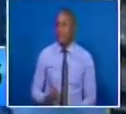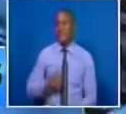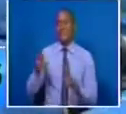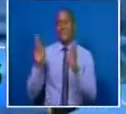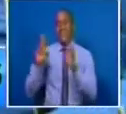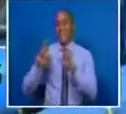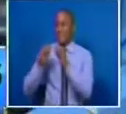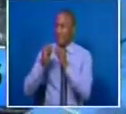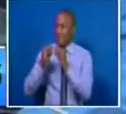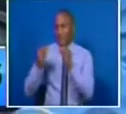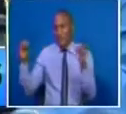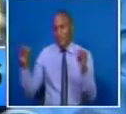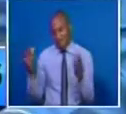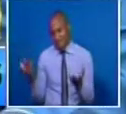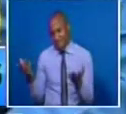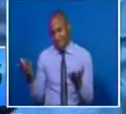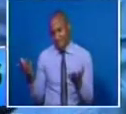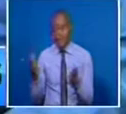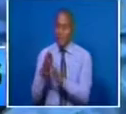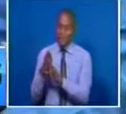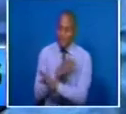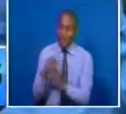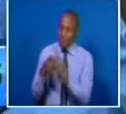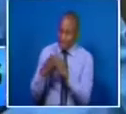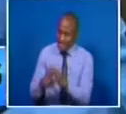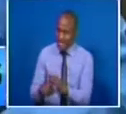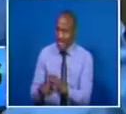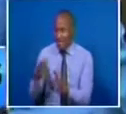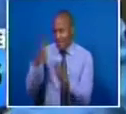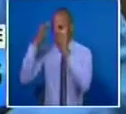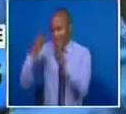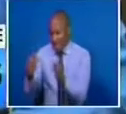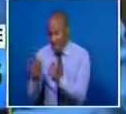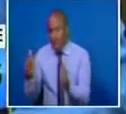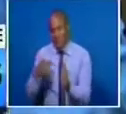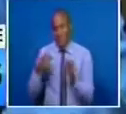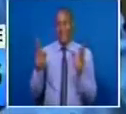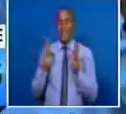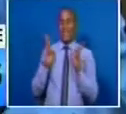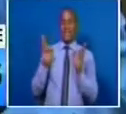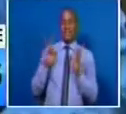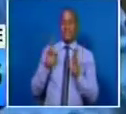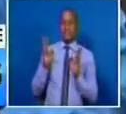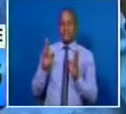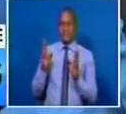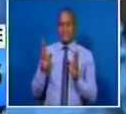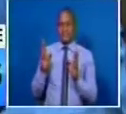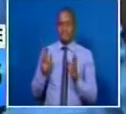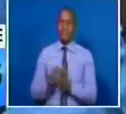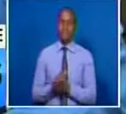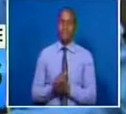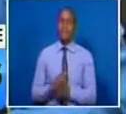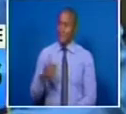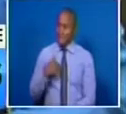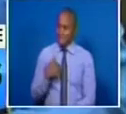tukijitayarisha kwa muda mrefu sababu kabla hatujaamua kama kabla sijaamua kuingia katika kinyang'anyiro cha urais